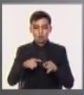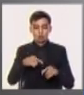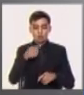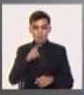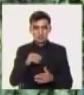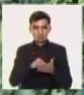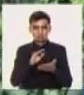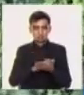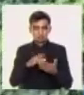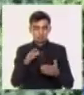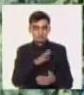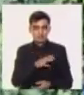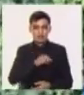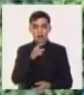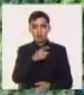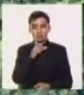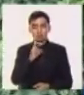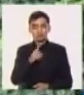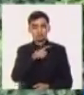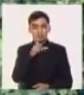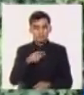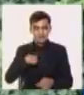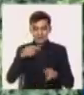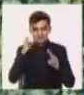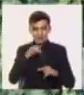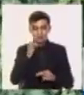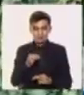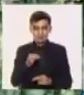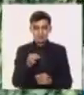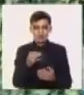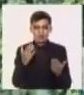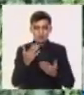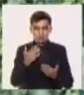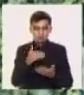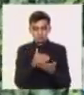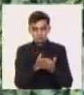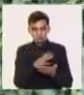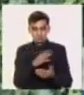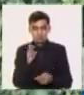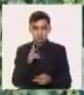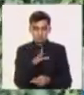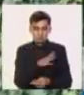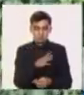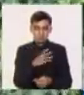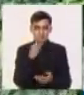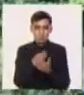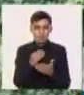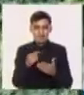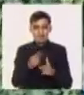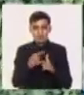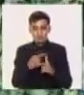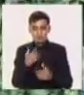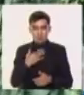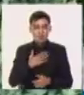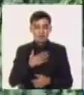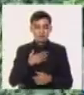номер. Кто этот человек, я не знаю. И получается, что каким-то образом кто-то, давайте называть вещи своими именами, своровал мои